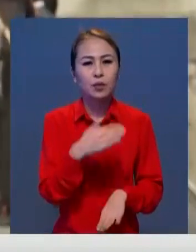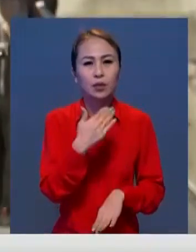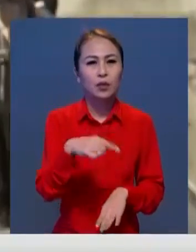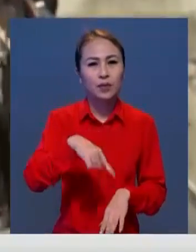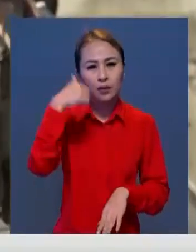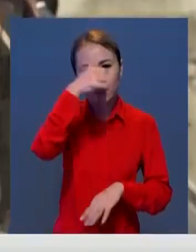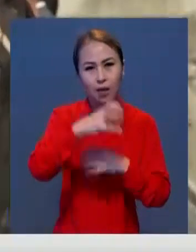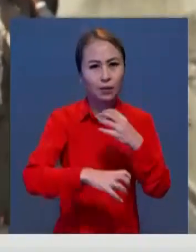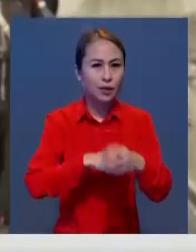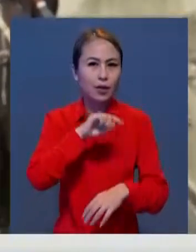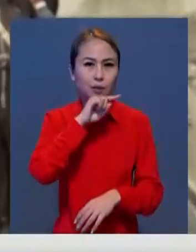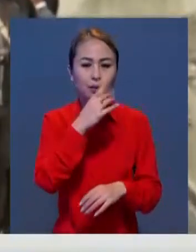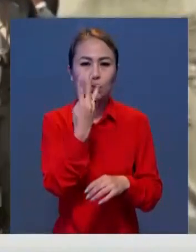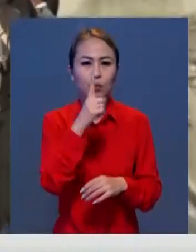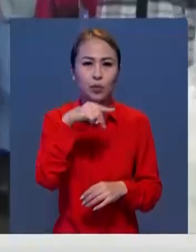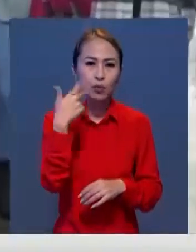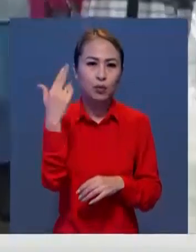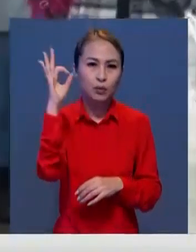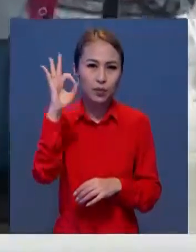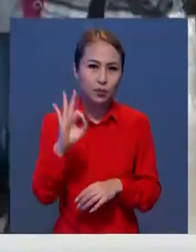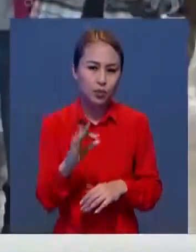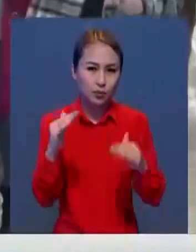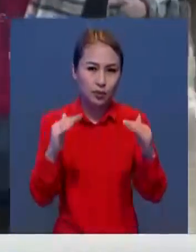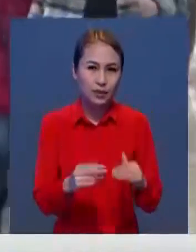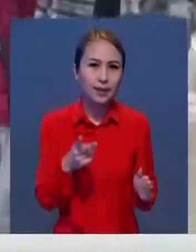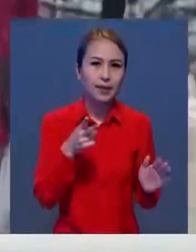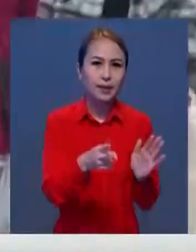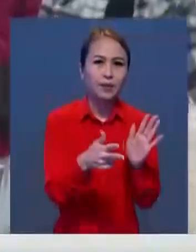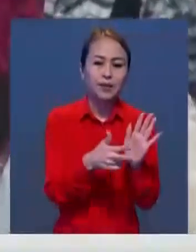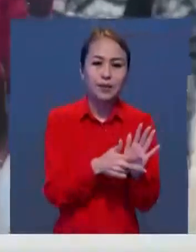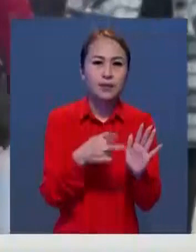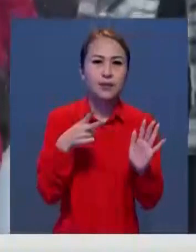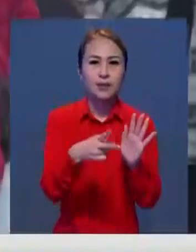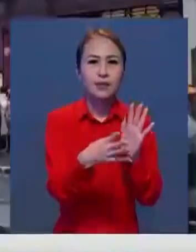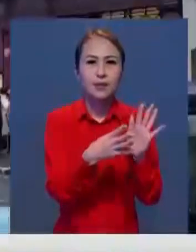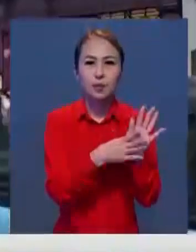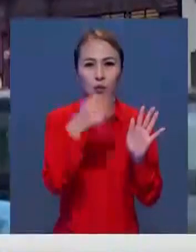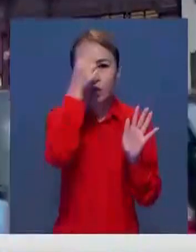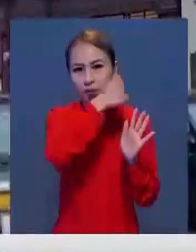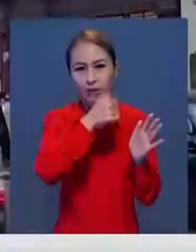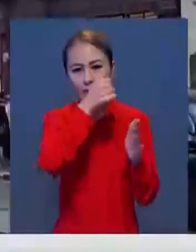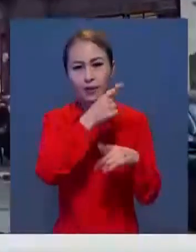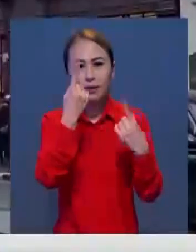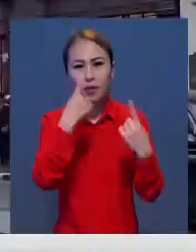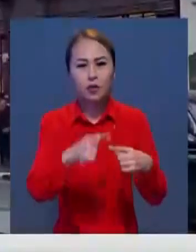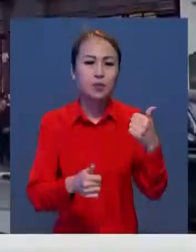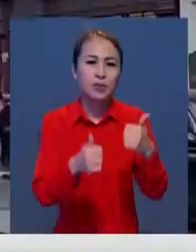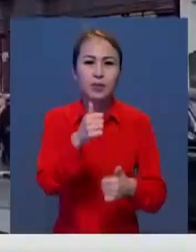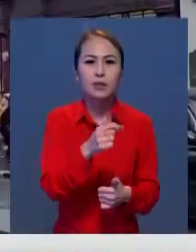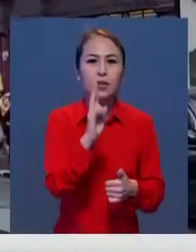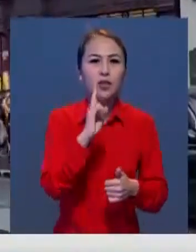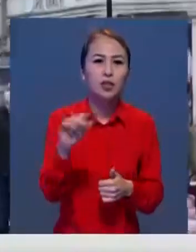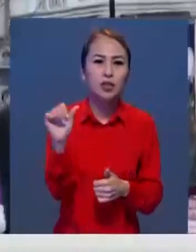Оның айтуынша былтыр әлемдік экономика 4,3%-ке төмендеген. Бұл 2008-2009 жылдардағы